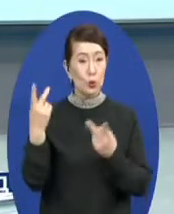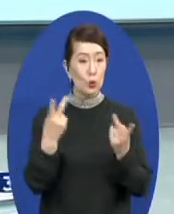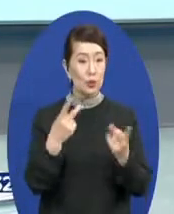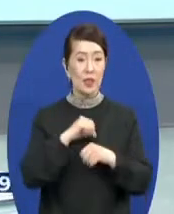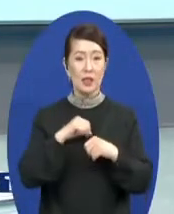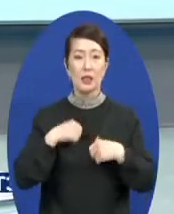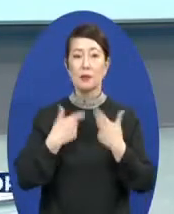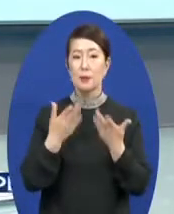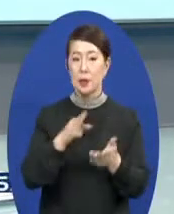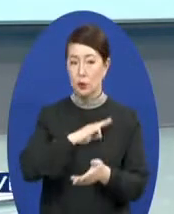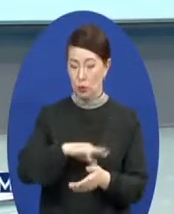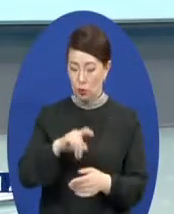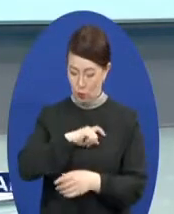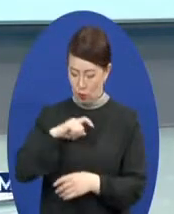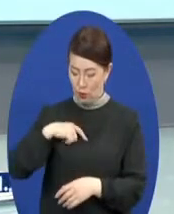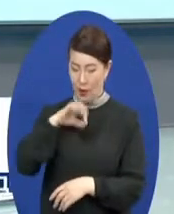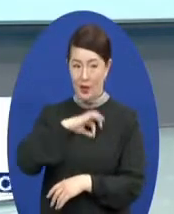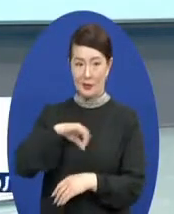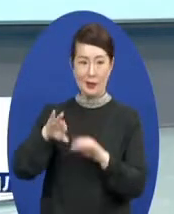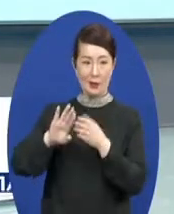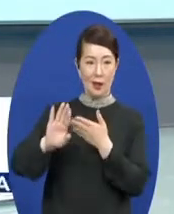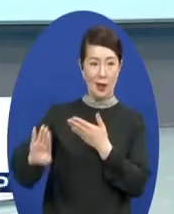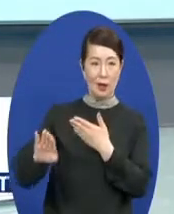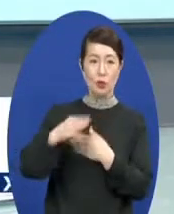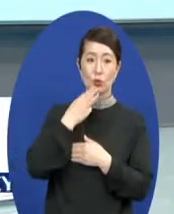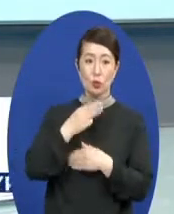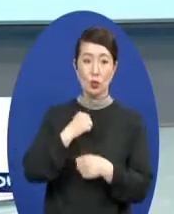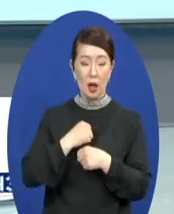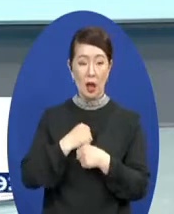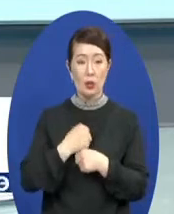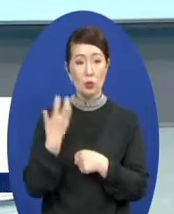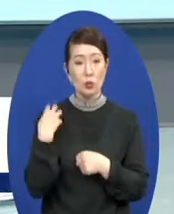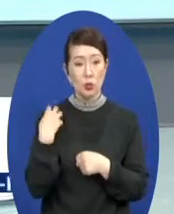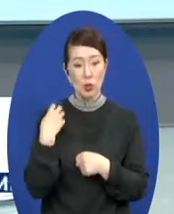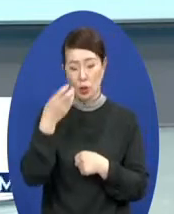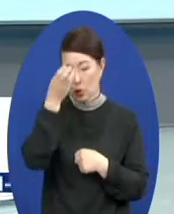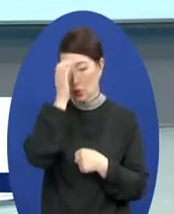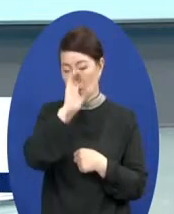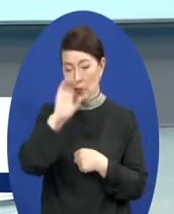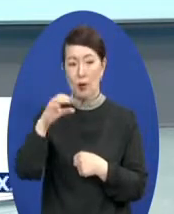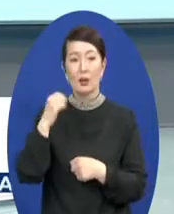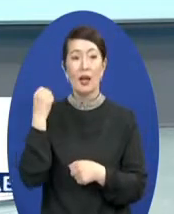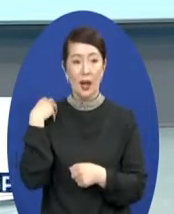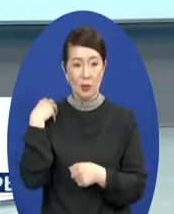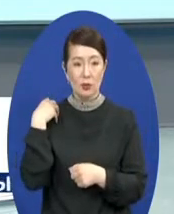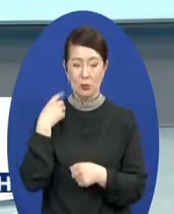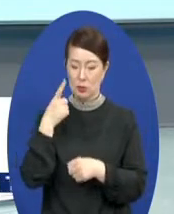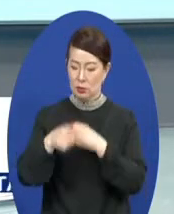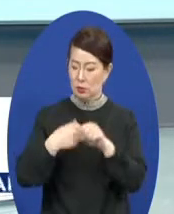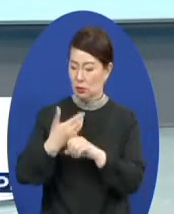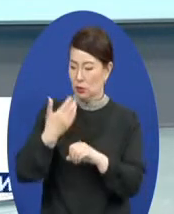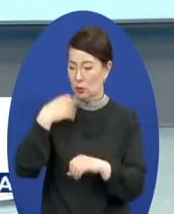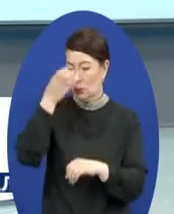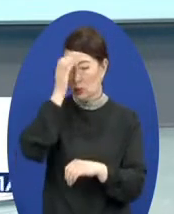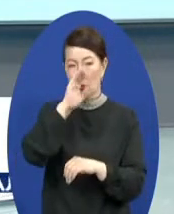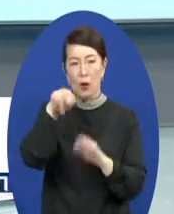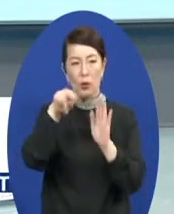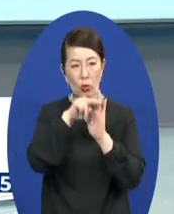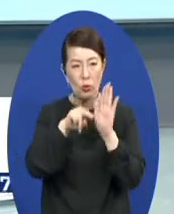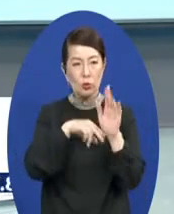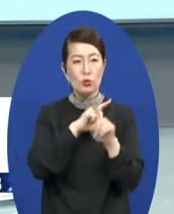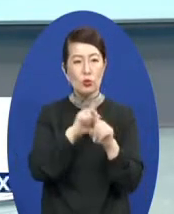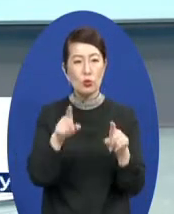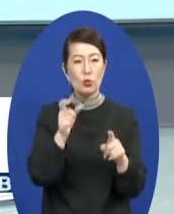Төрийн үйлчилгээг иргэдэд хүргэх нь тулд хувийн ашиг сонирхлоос ангид шударгаар ажиллах үүргийг төрийн алба хаагчид хүлээдэг. Гэтэл өнгөрөгч онд төрийн алба хаагчдын